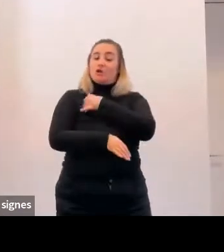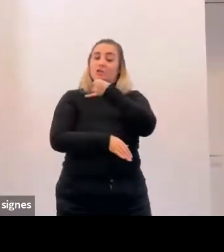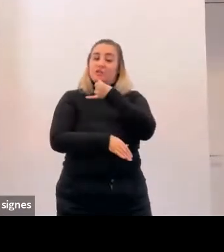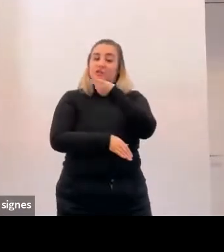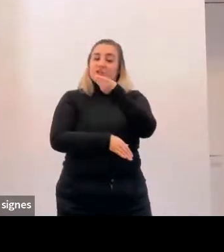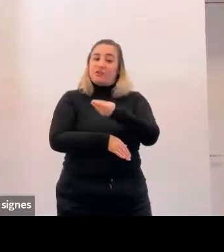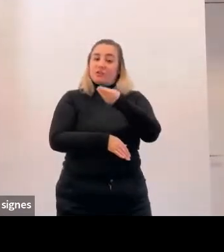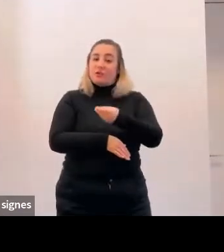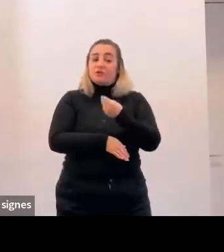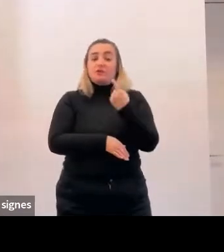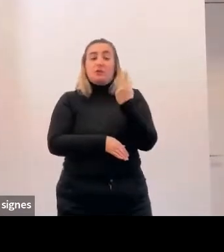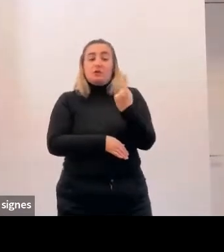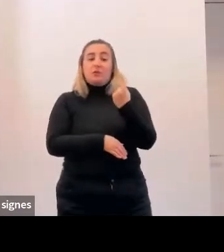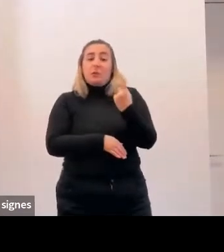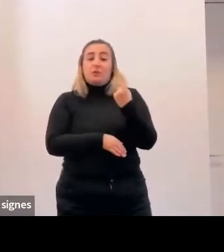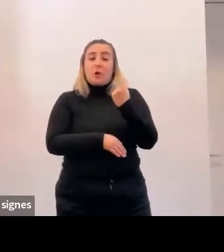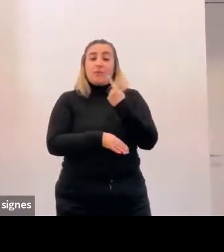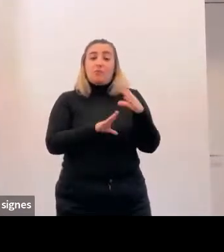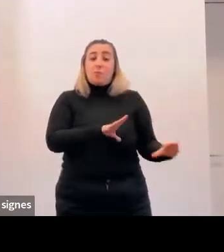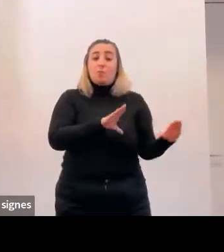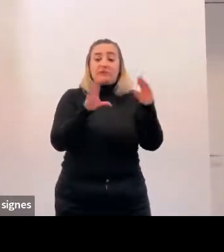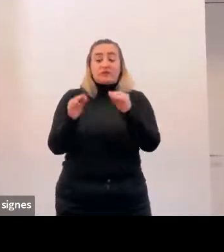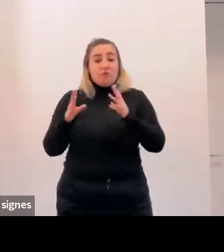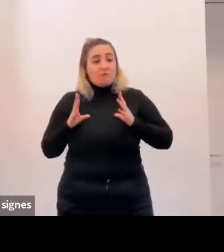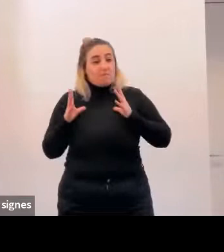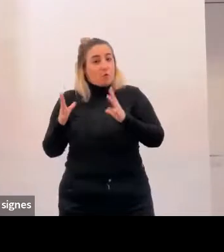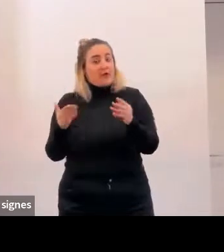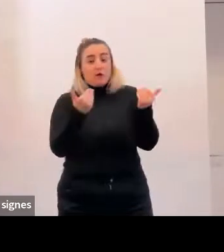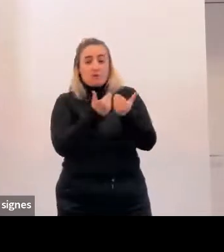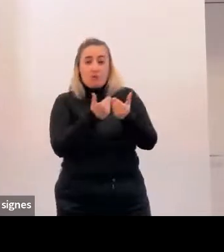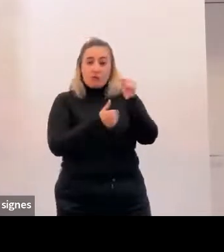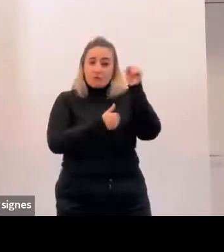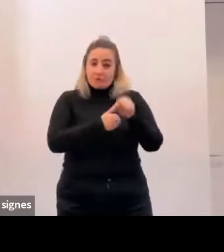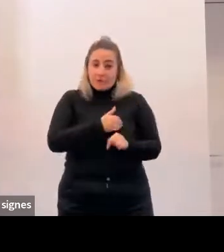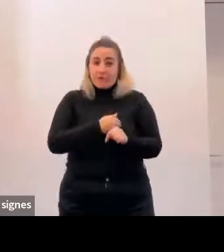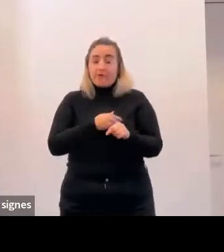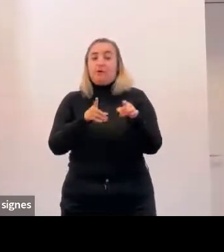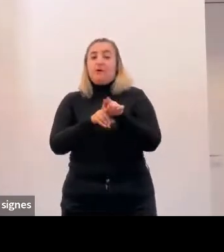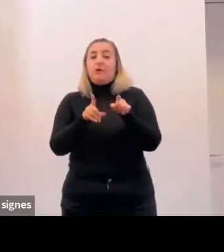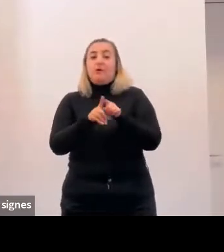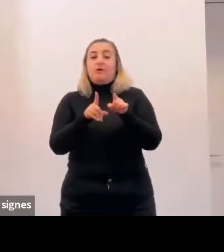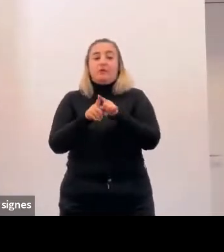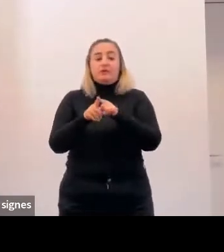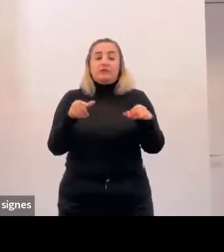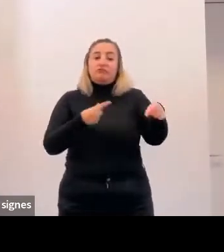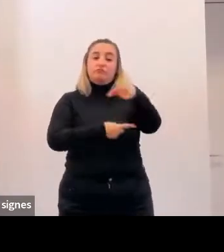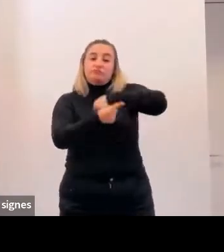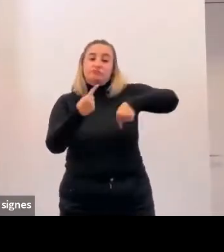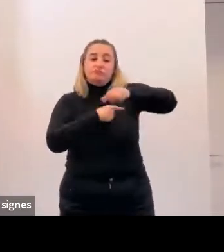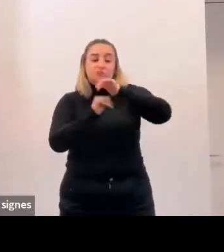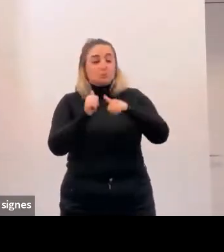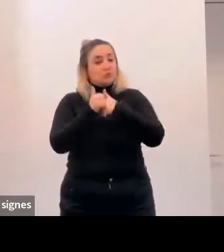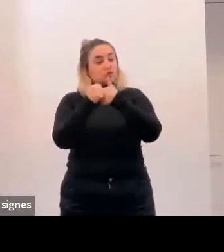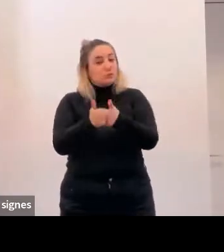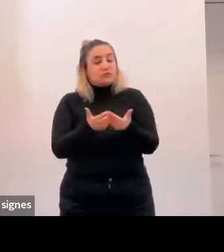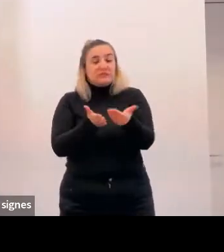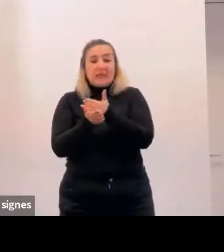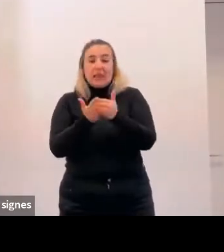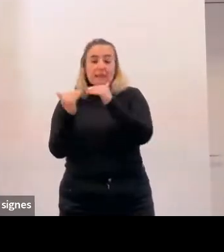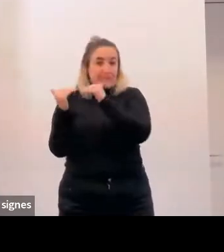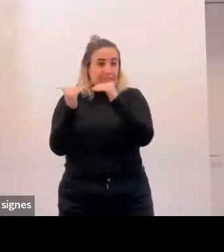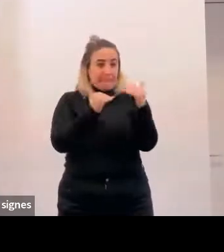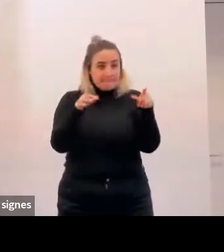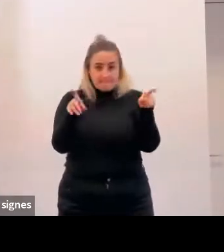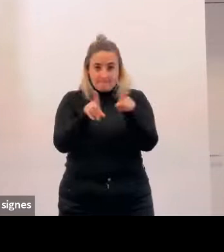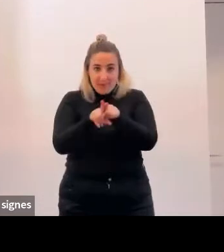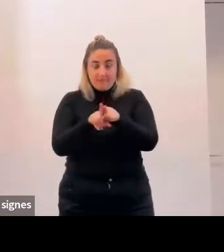de mutation volontaire. Les intégrations s'effectueront à effectif constant et sans incidence pour les personnels, avec